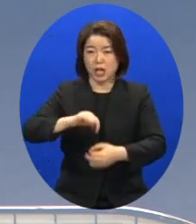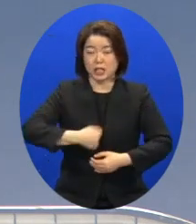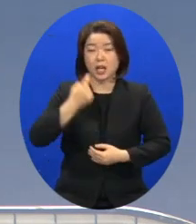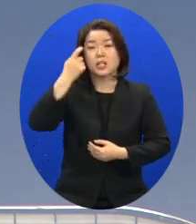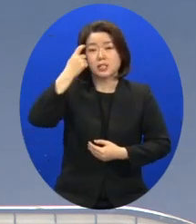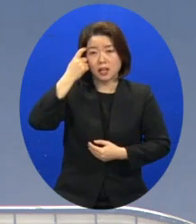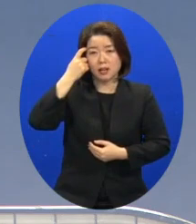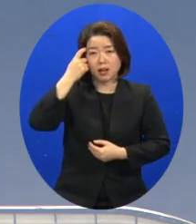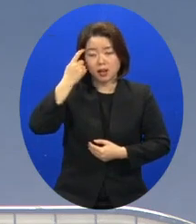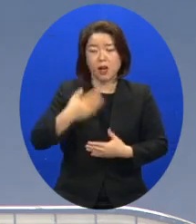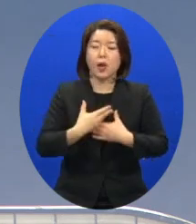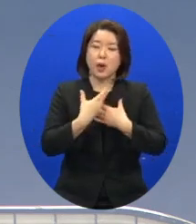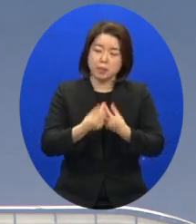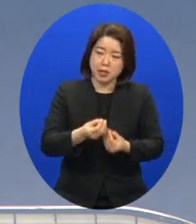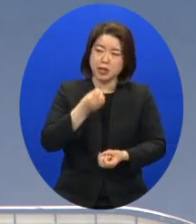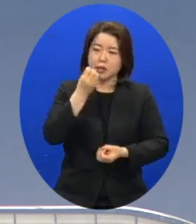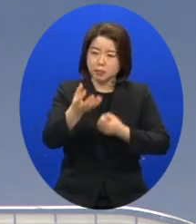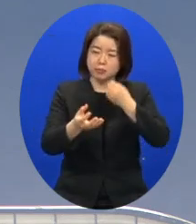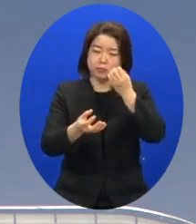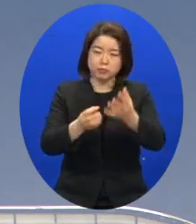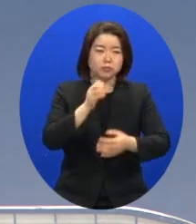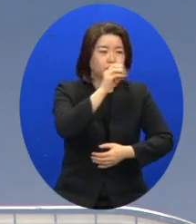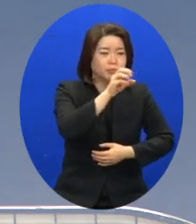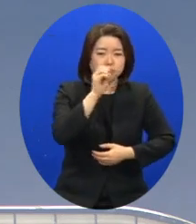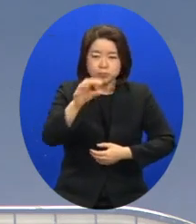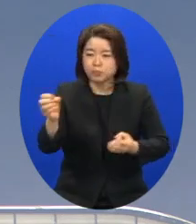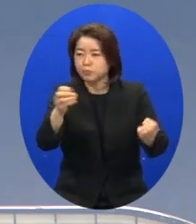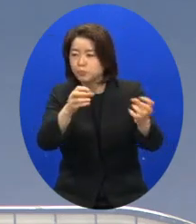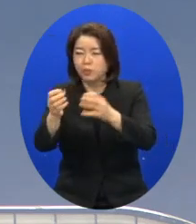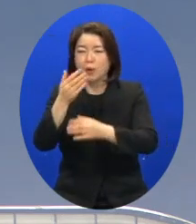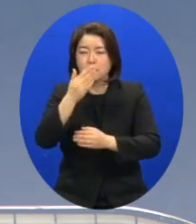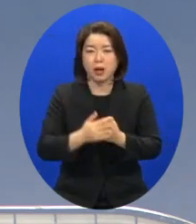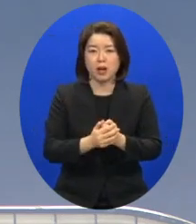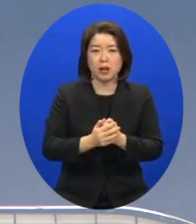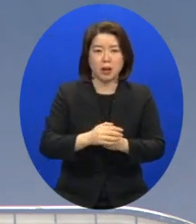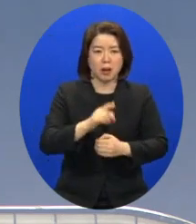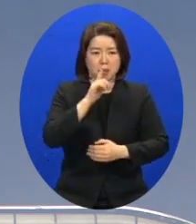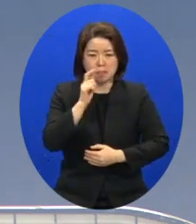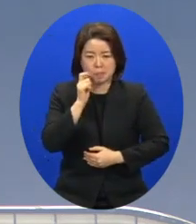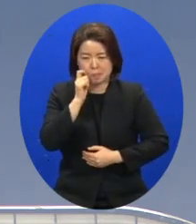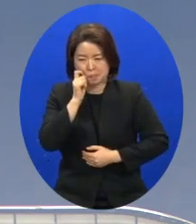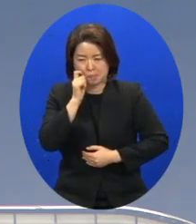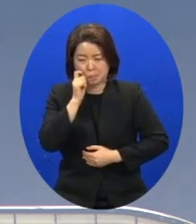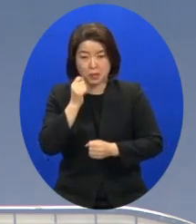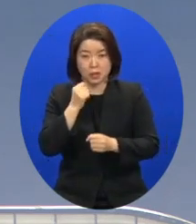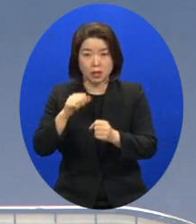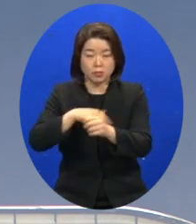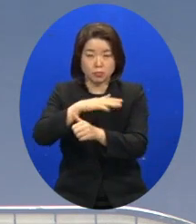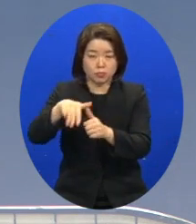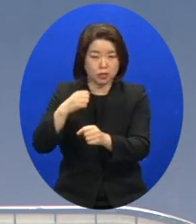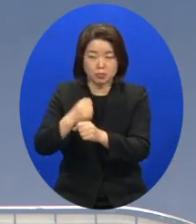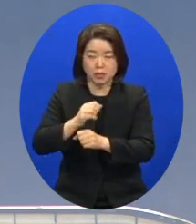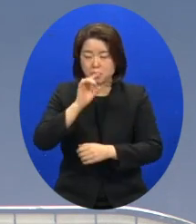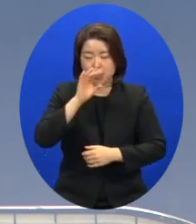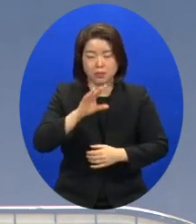의견을 편안하게 말할 수 있어야 합니다 말도 못하는 분위기를 만들면 안됩니다